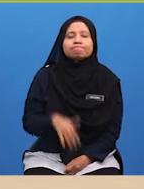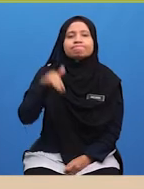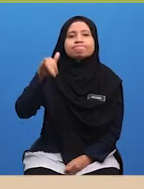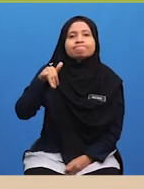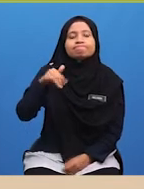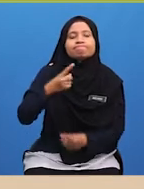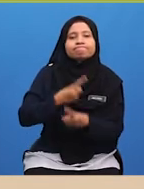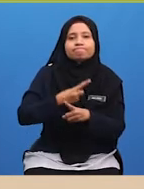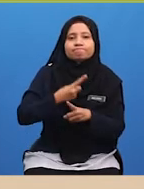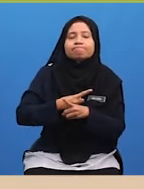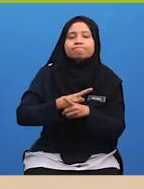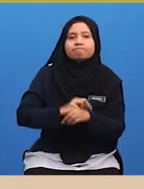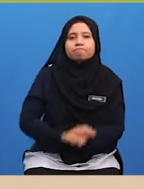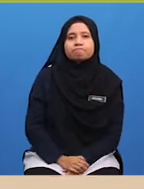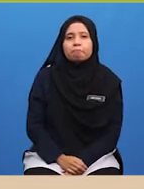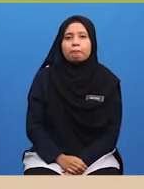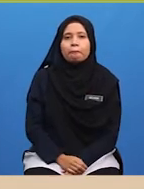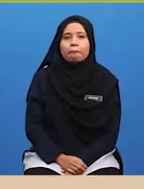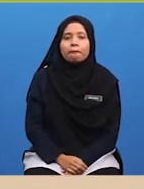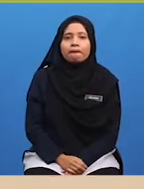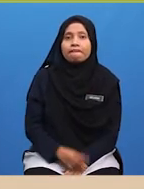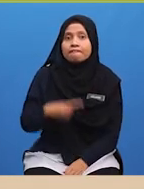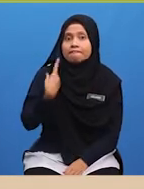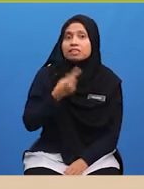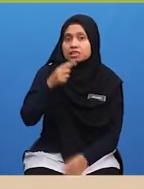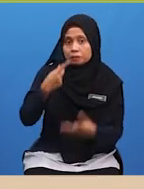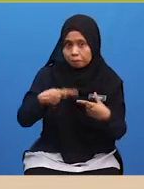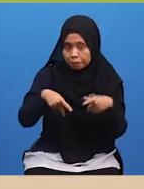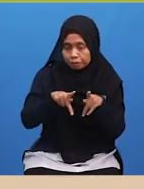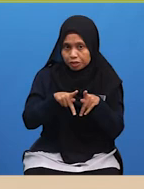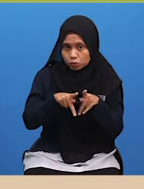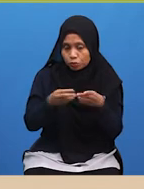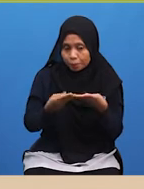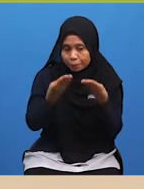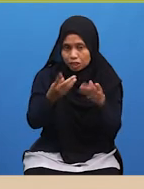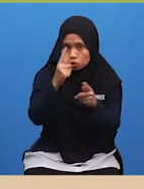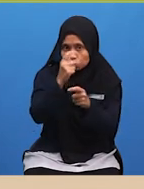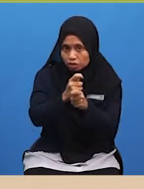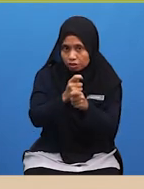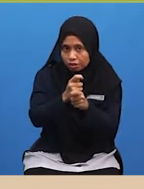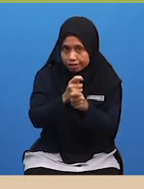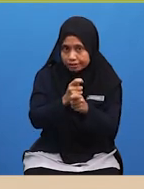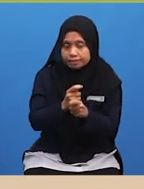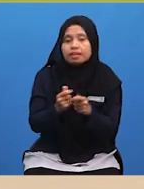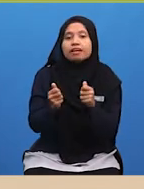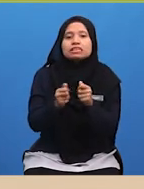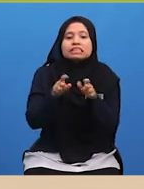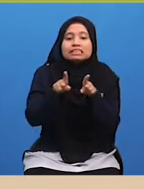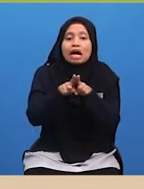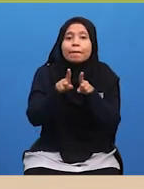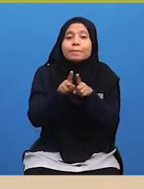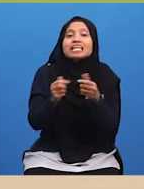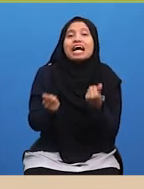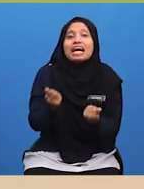Ya, betul jawapan si Comel. Kita perlu memberi tugas secara sama